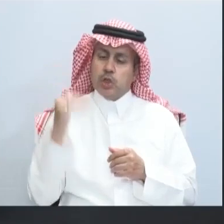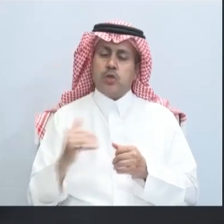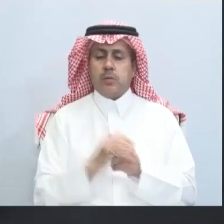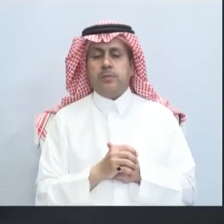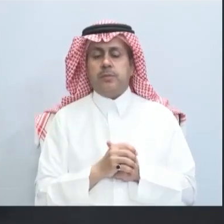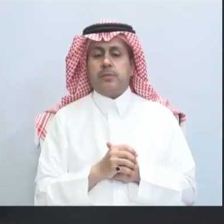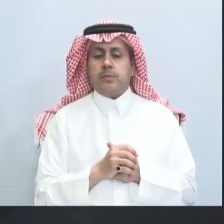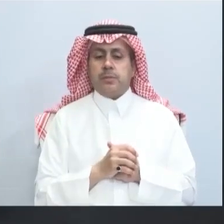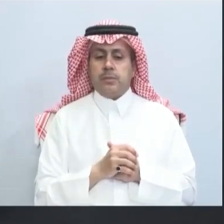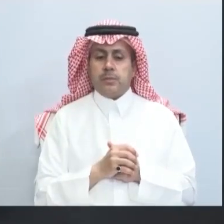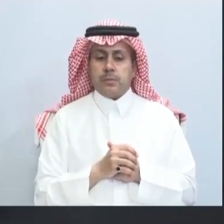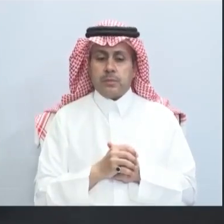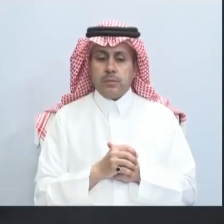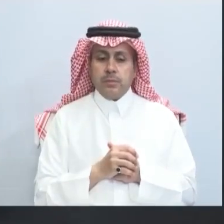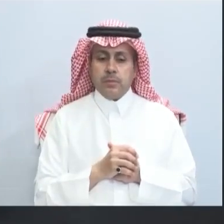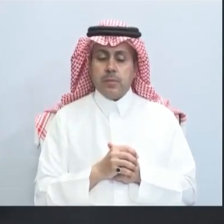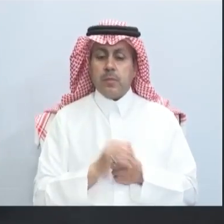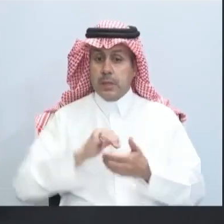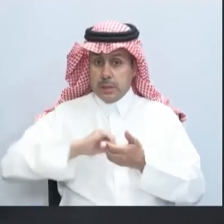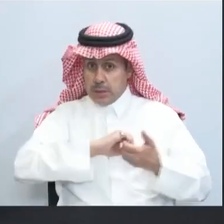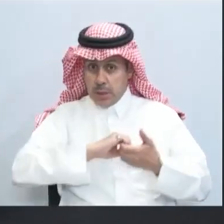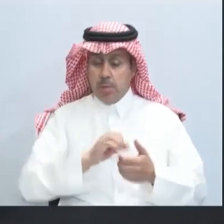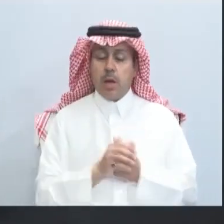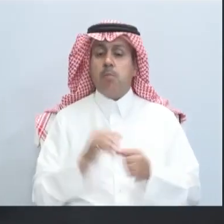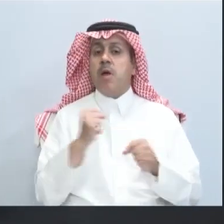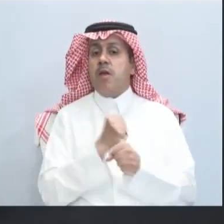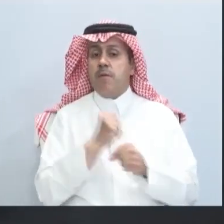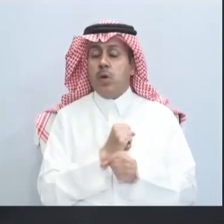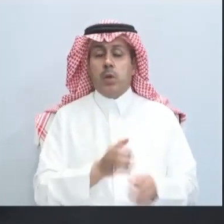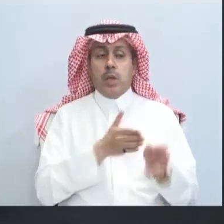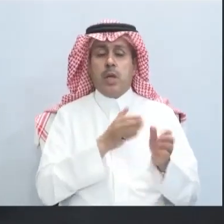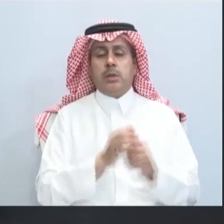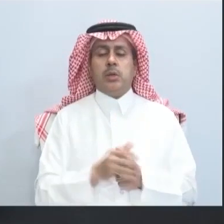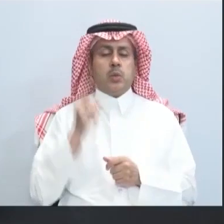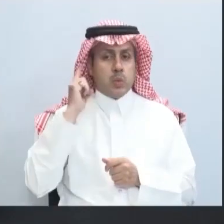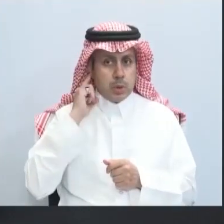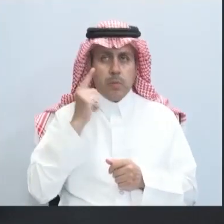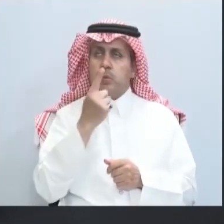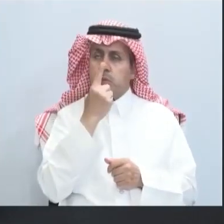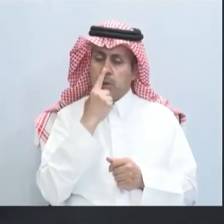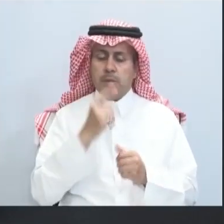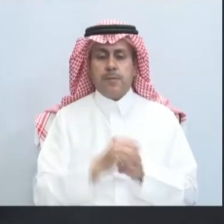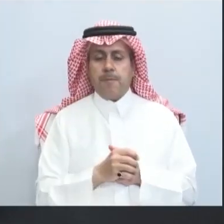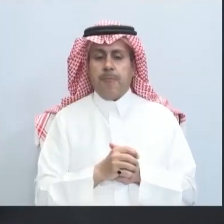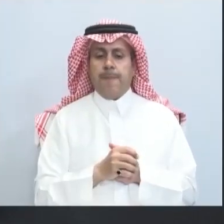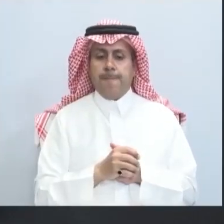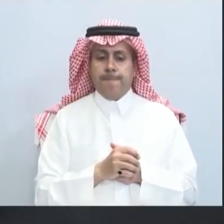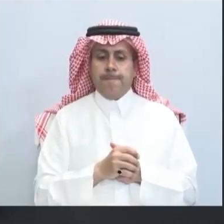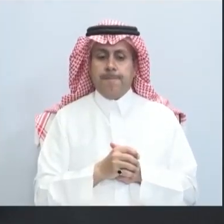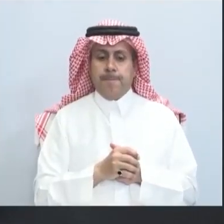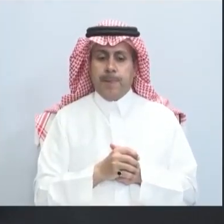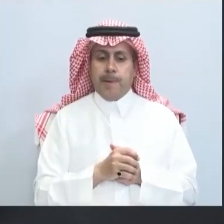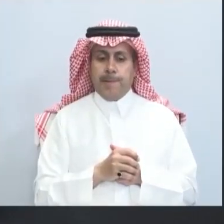ماذا حصل من الصحابه رضي الله عنهم من الانقياد والسمع والطاعه اذا هذا هو المقصود